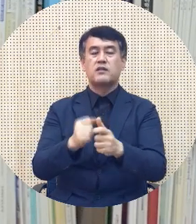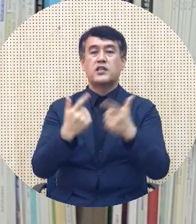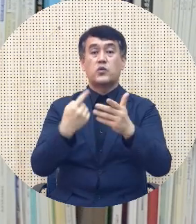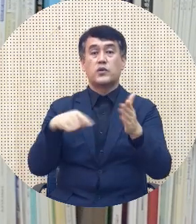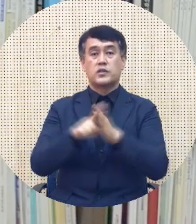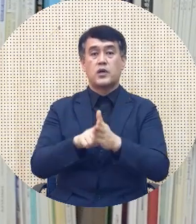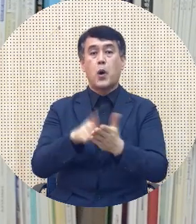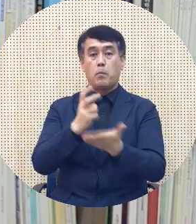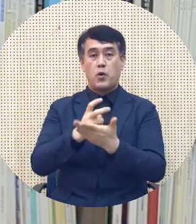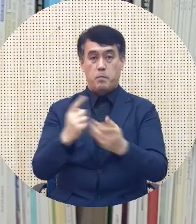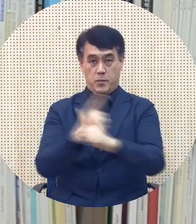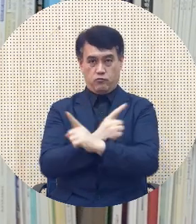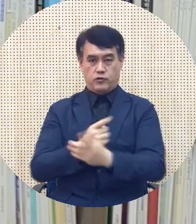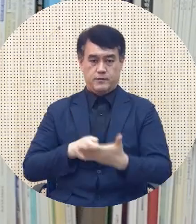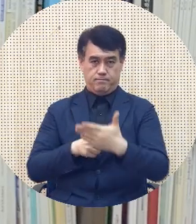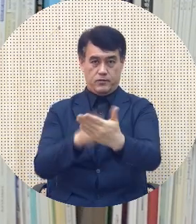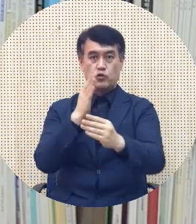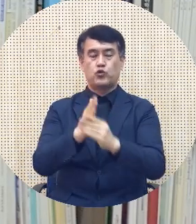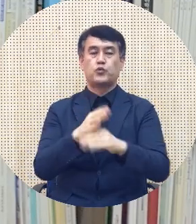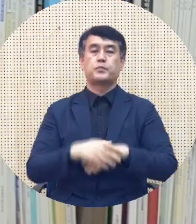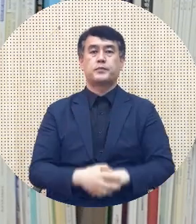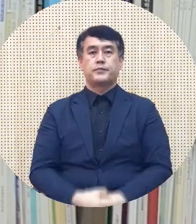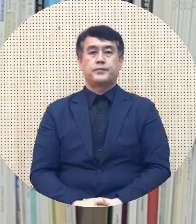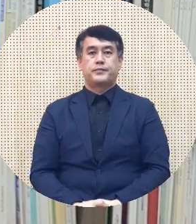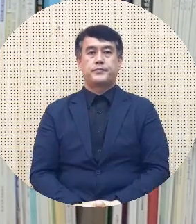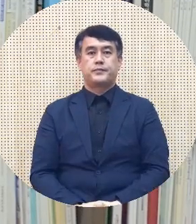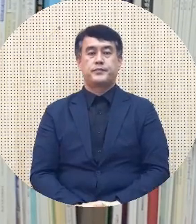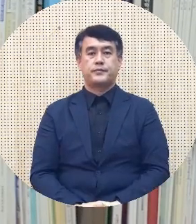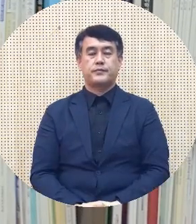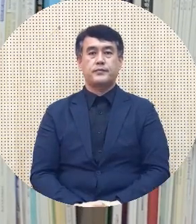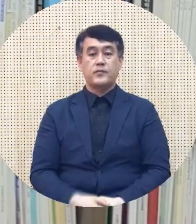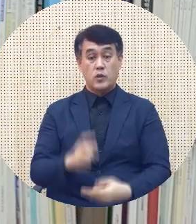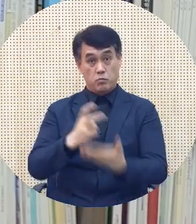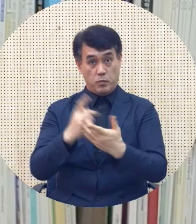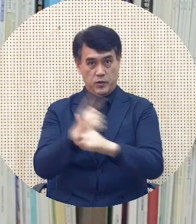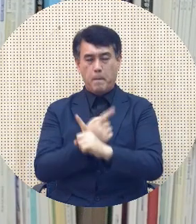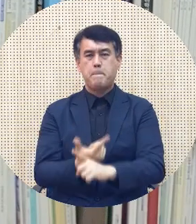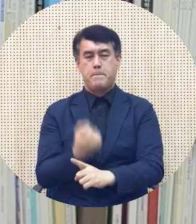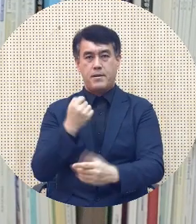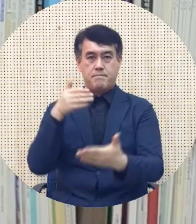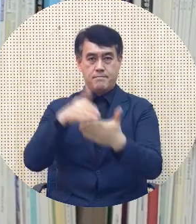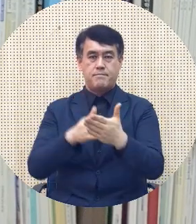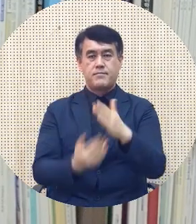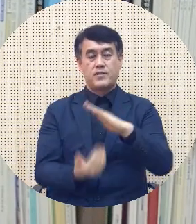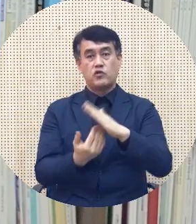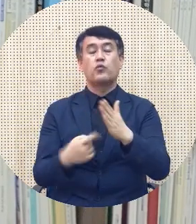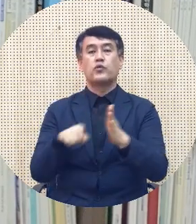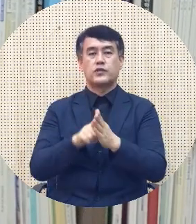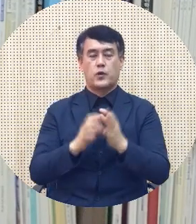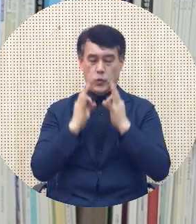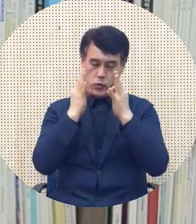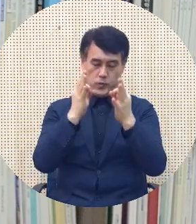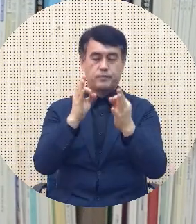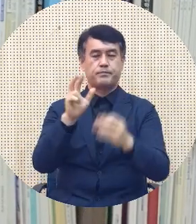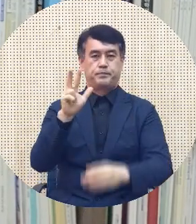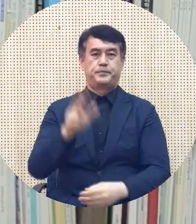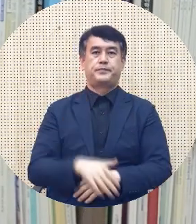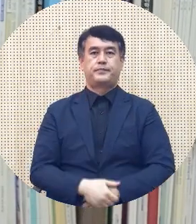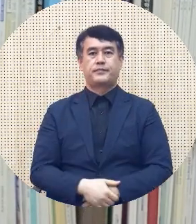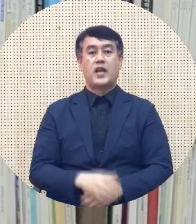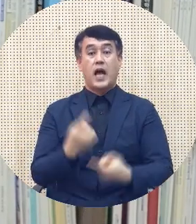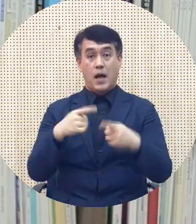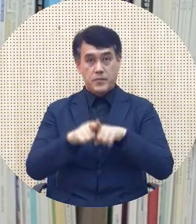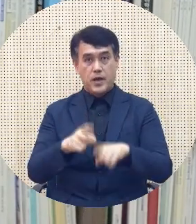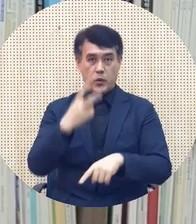정신건강복지법 개정을 추진하고 있습니다. 법 개정이 빠르게 추진될 수 있도록 열심히 노력하겠습니다. 함께